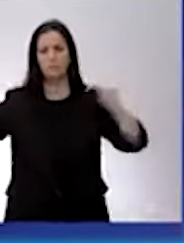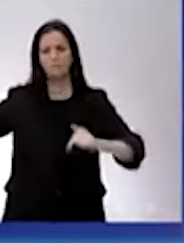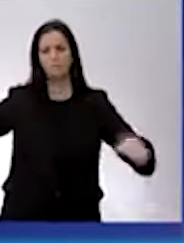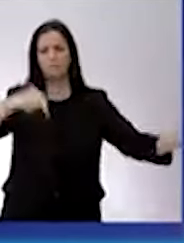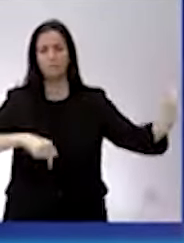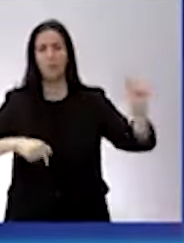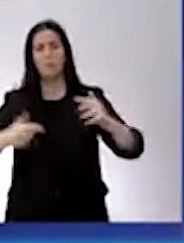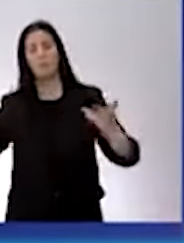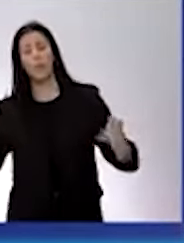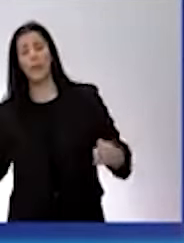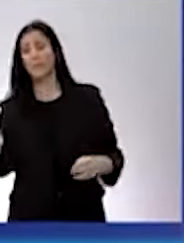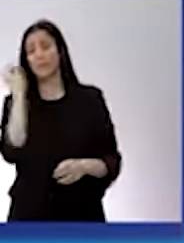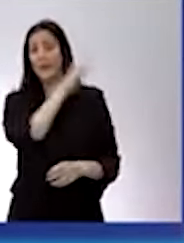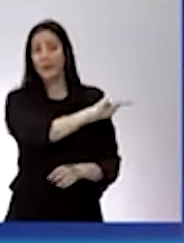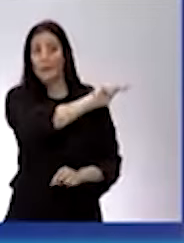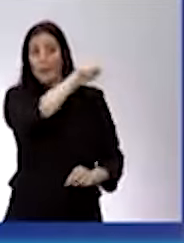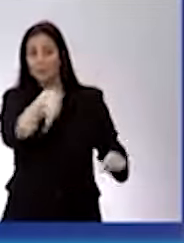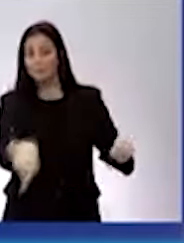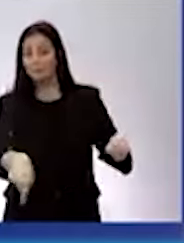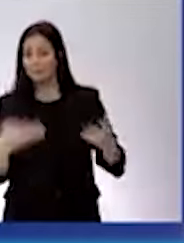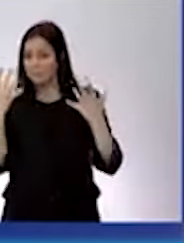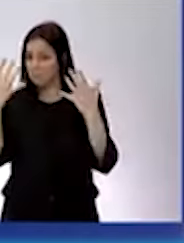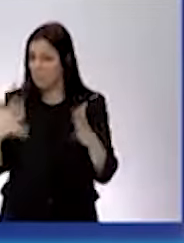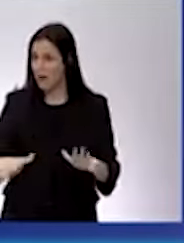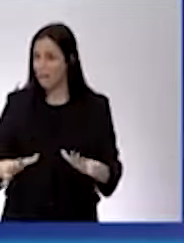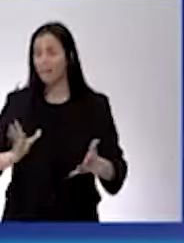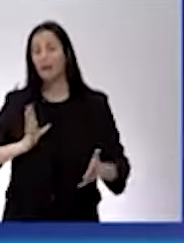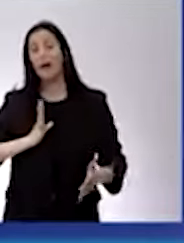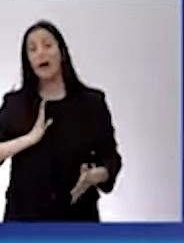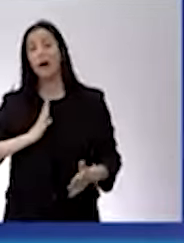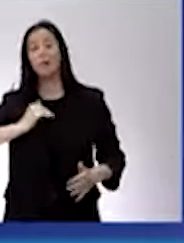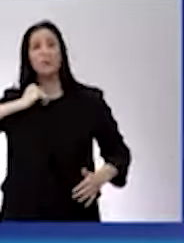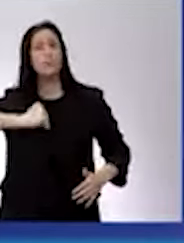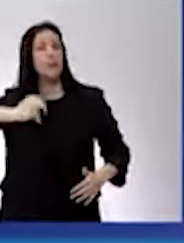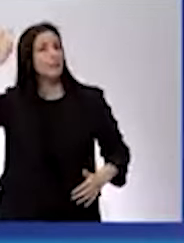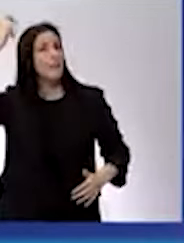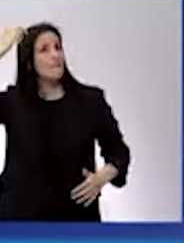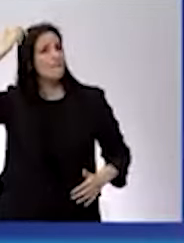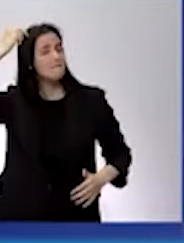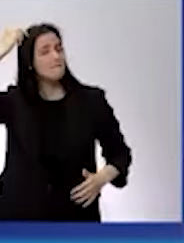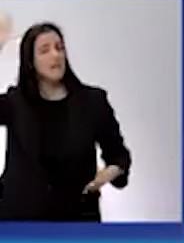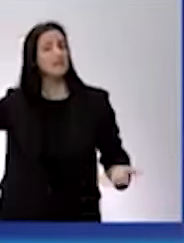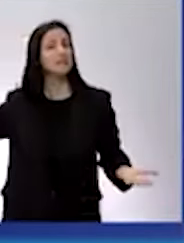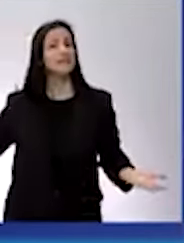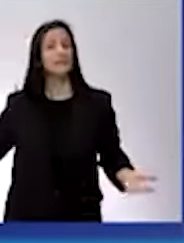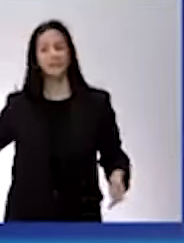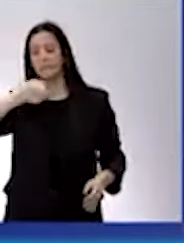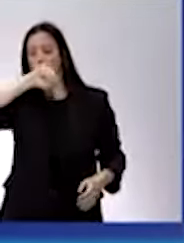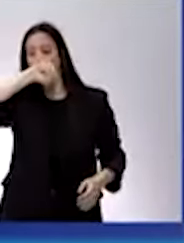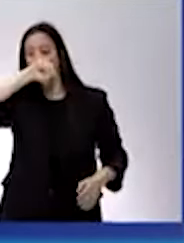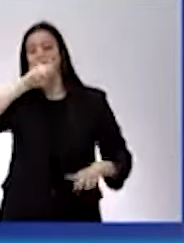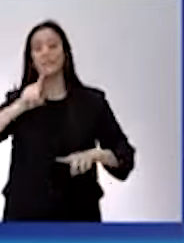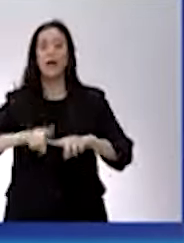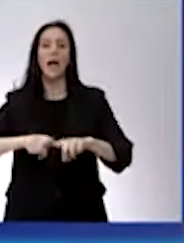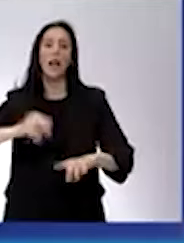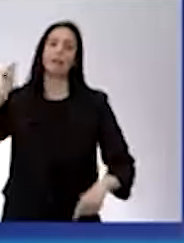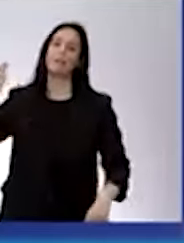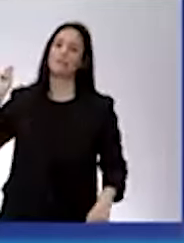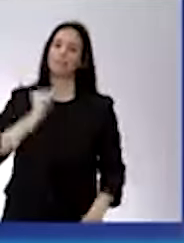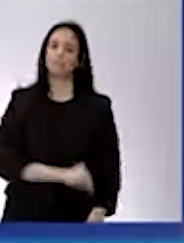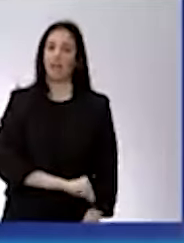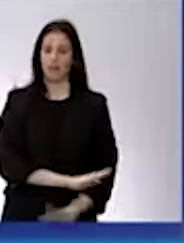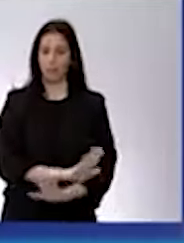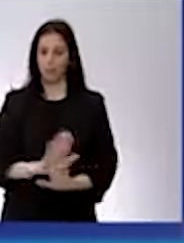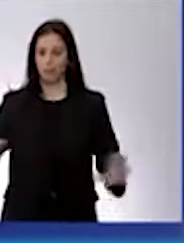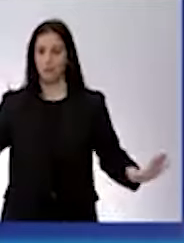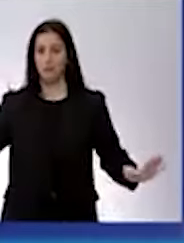και από το εξωτερικό, άνθρωποι που έχουμε βαθιά στη συνείδησή μας το καλό της πατρίδας, που έχουμε συνδυάσει